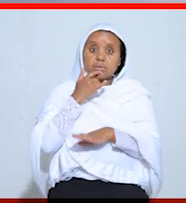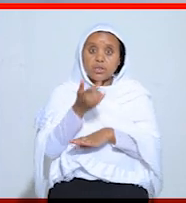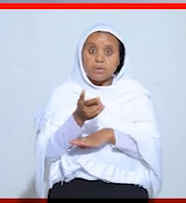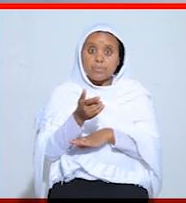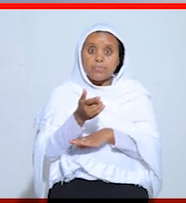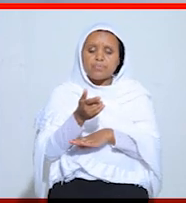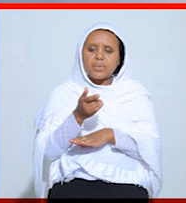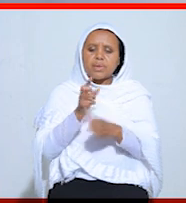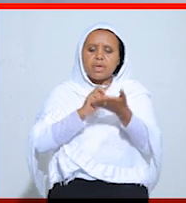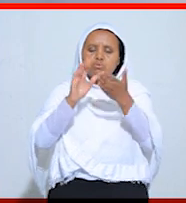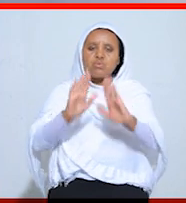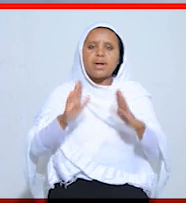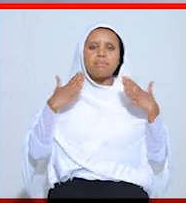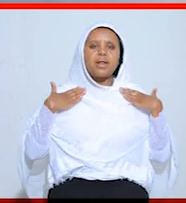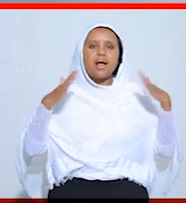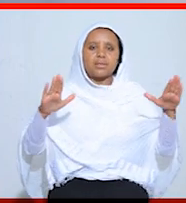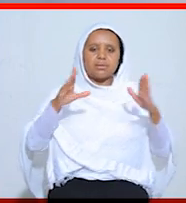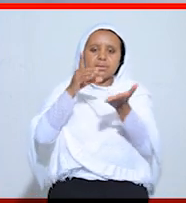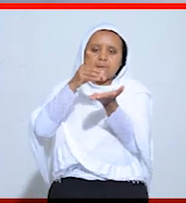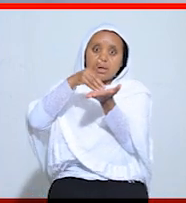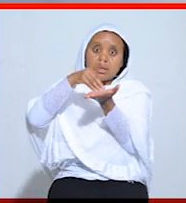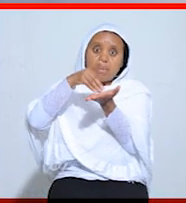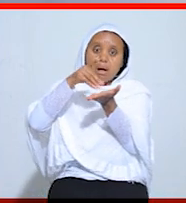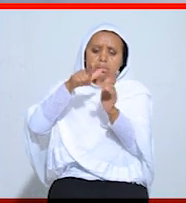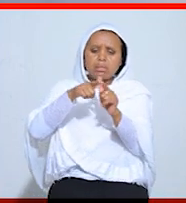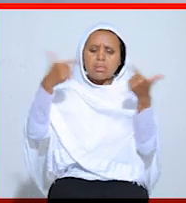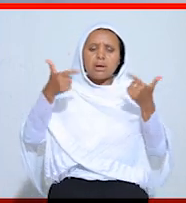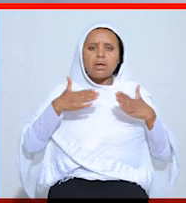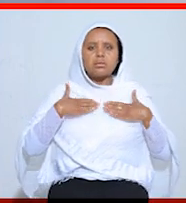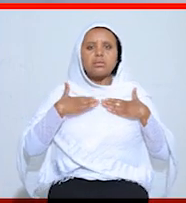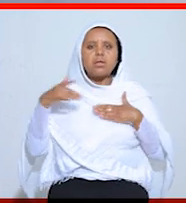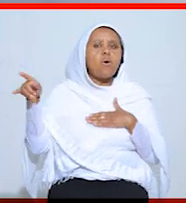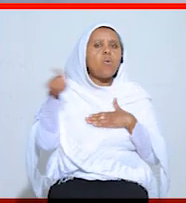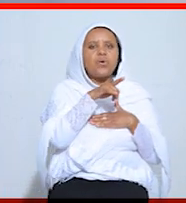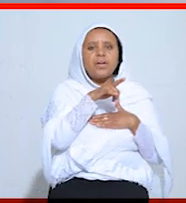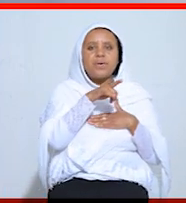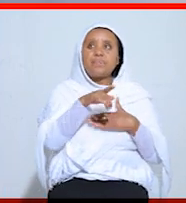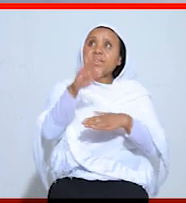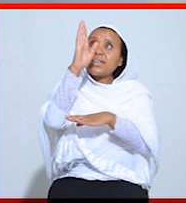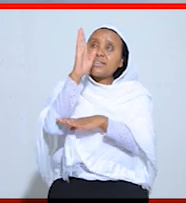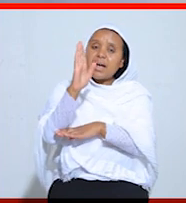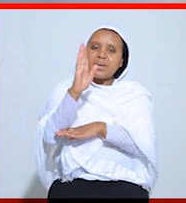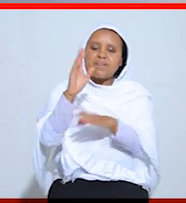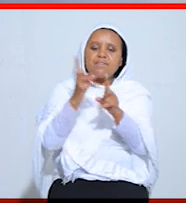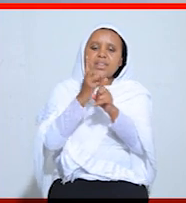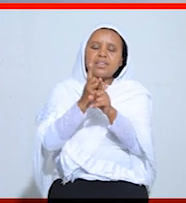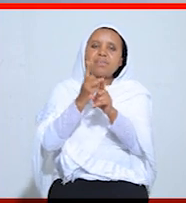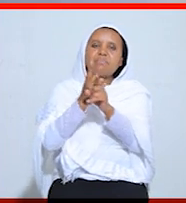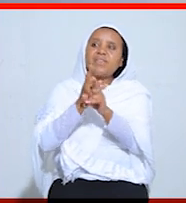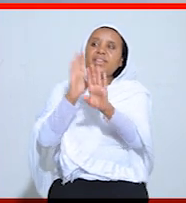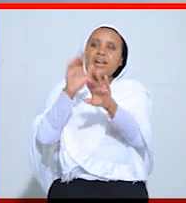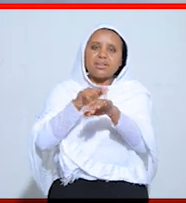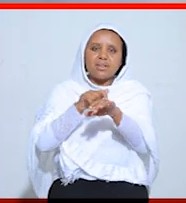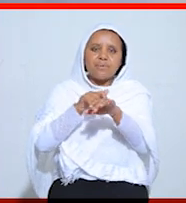ሲል በቅዱሳን መላእክት ከተማ ታላቅ ደስታ ሆነ። እግዚአብሔር ፍጥረትን